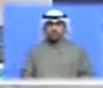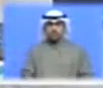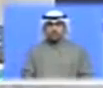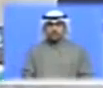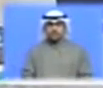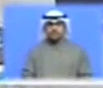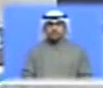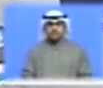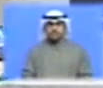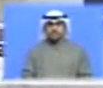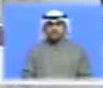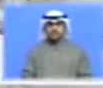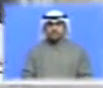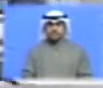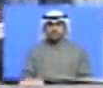الغانم.